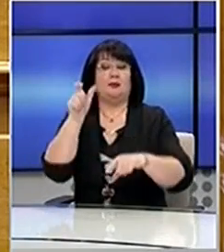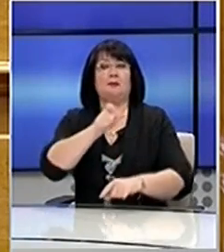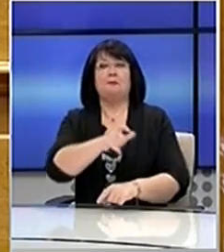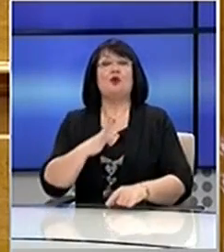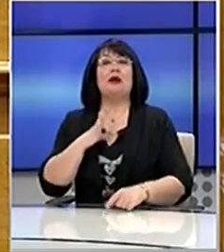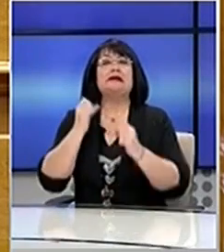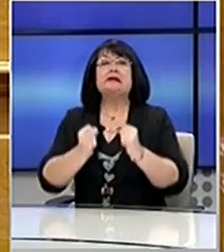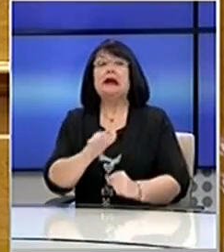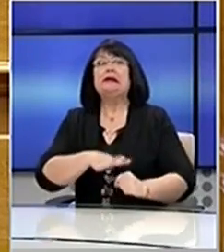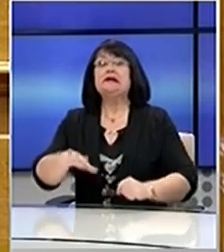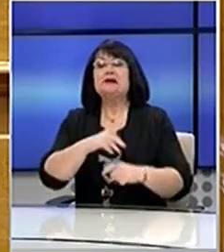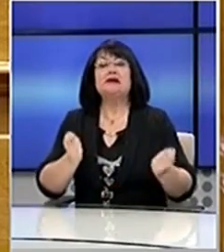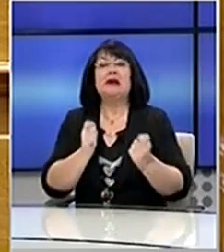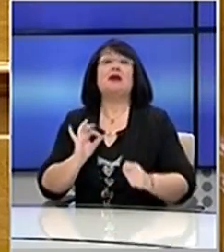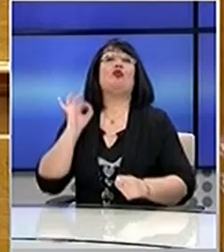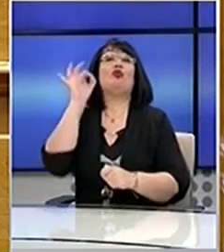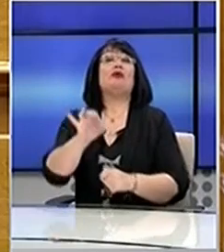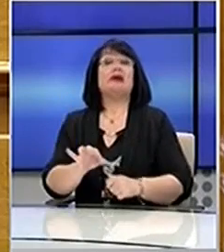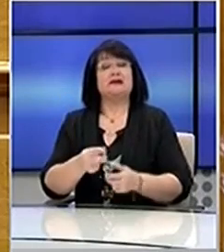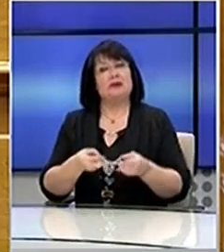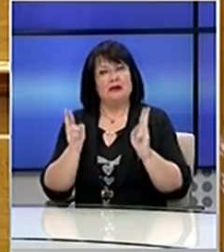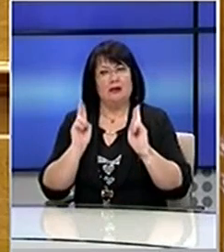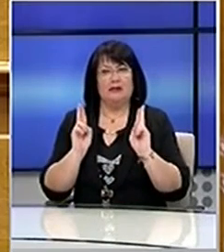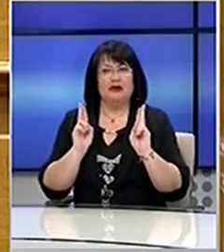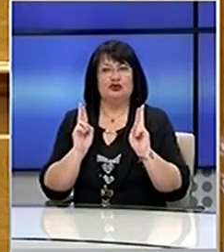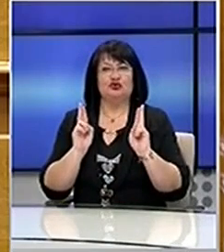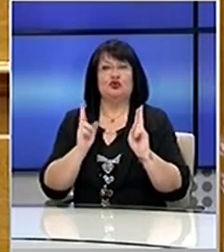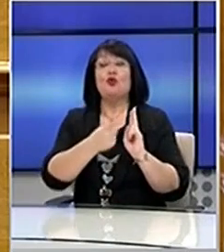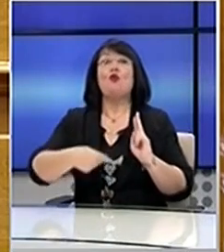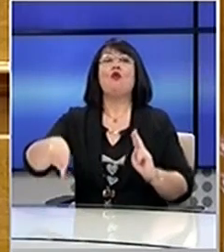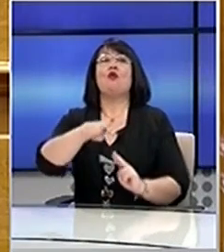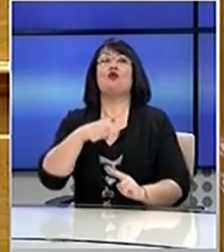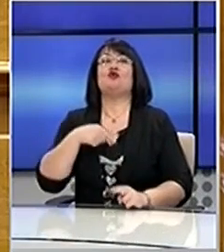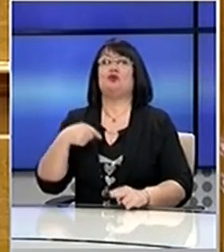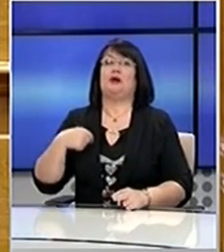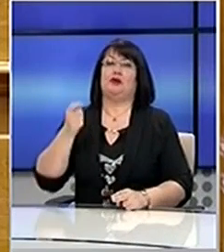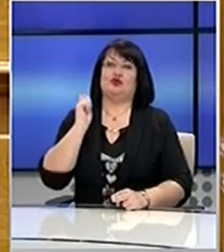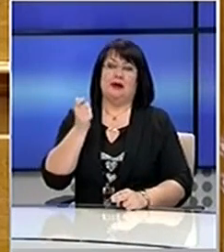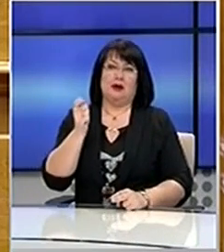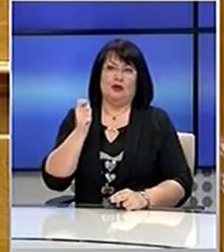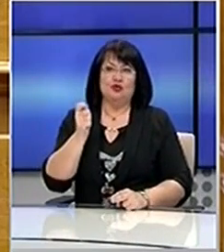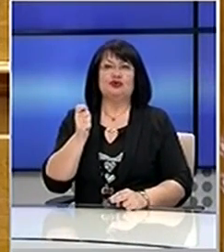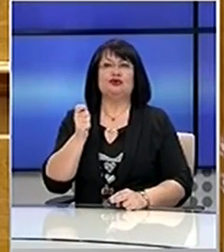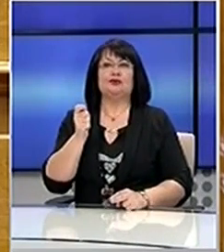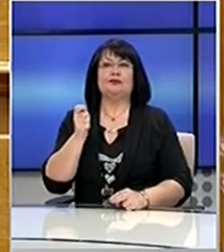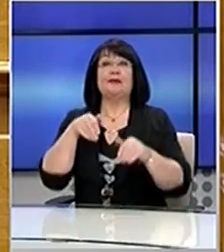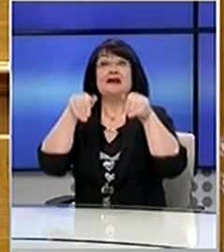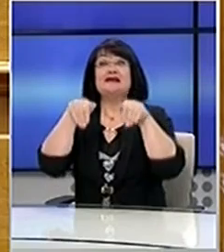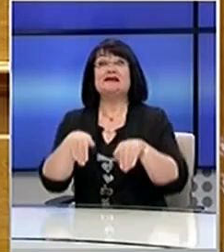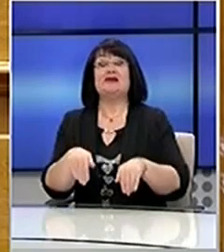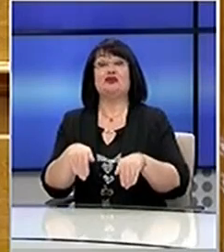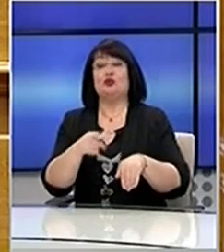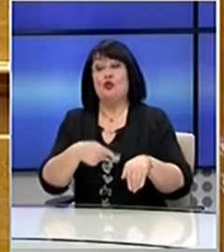την κατάσταση και προσδοκώ από όλους τους συμμετέχοντες να